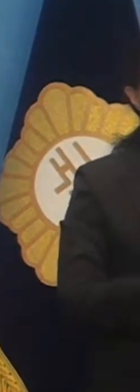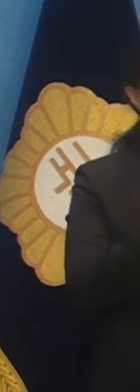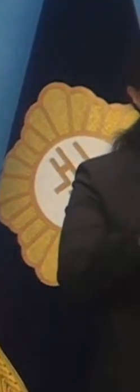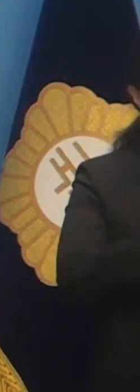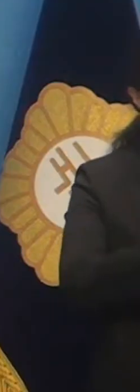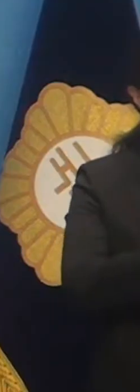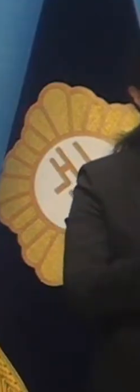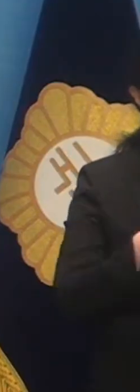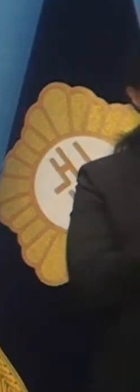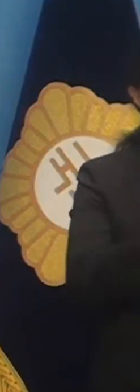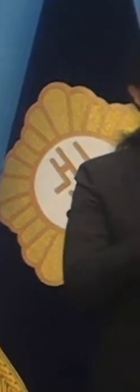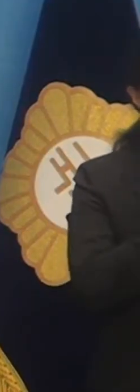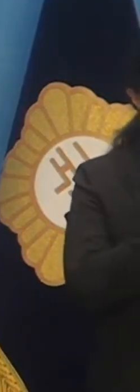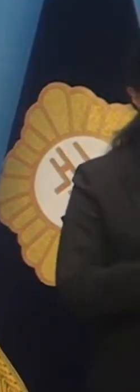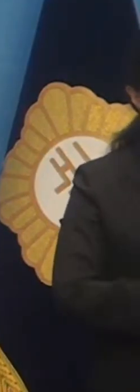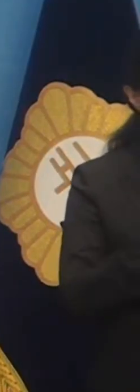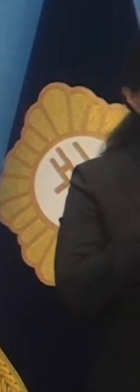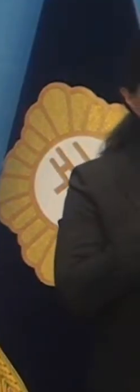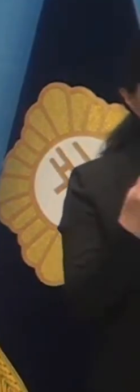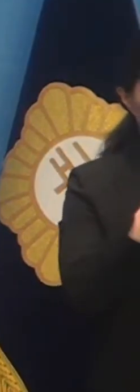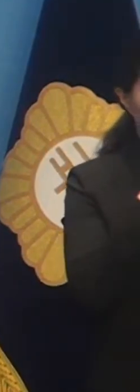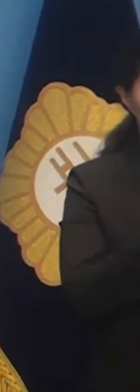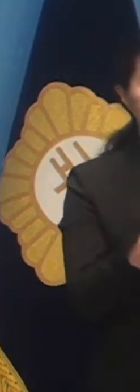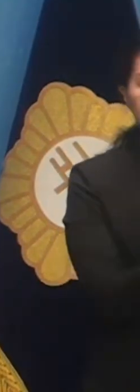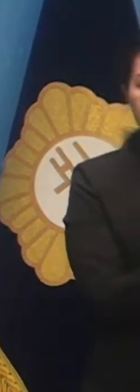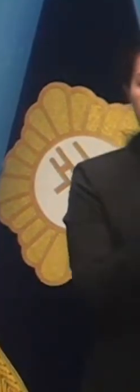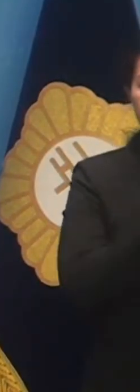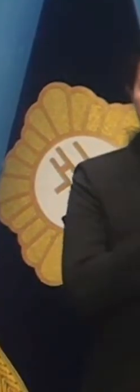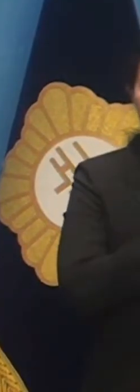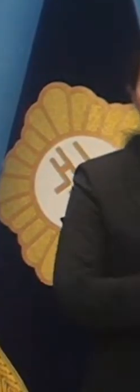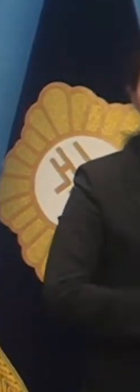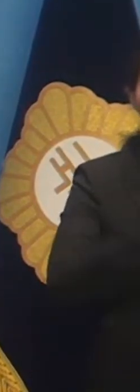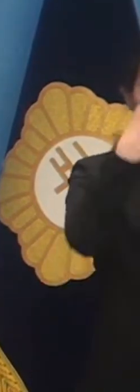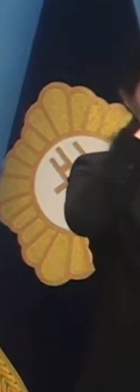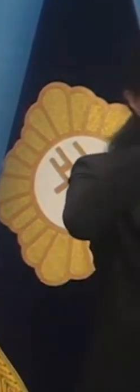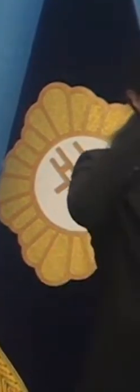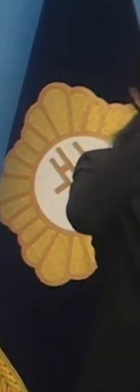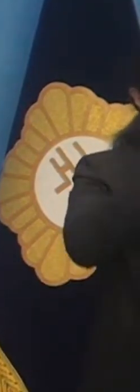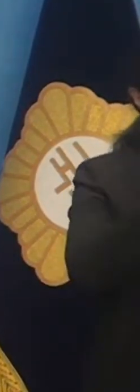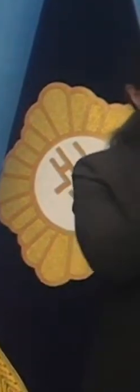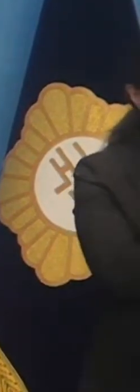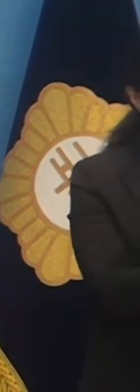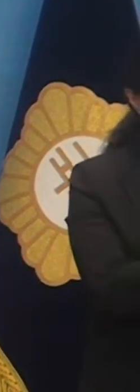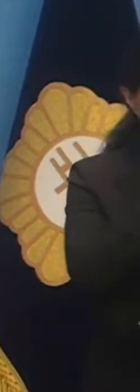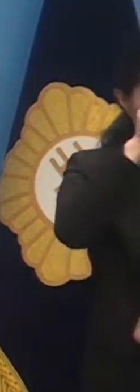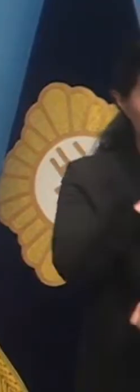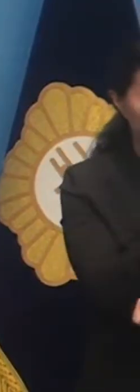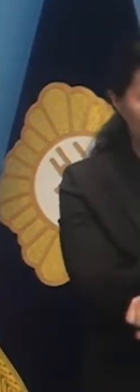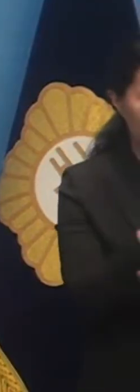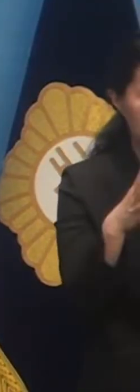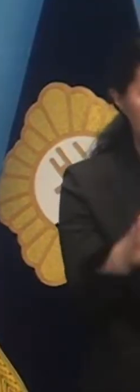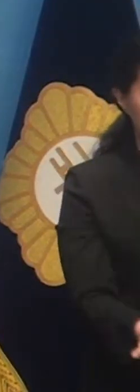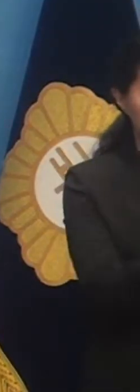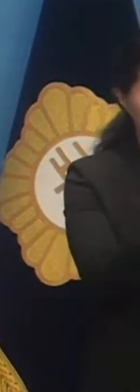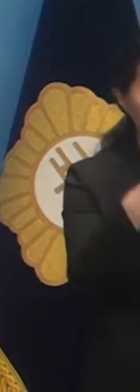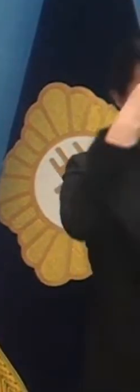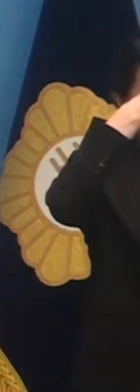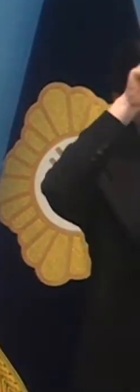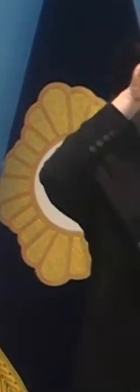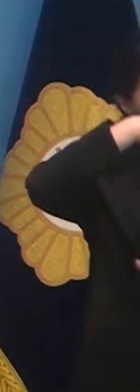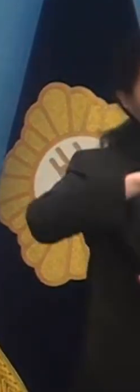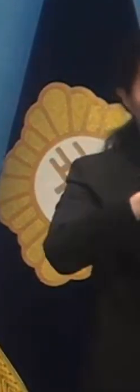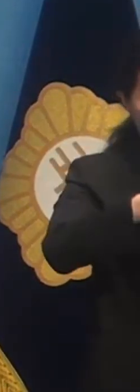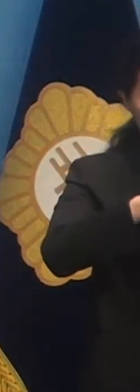저희 의원들은 저를 포함한 더불어민주당 의원들은 수사권과 기소권을 독점하고 있는 검찰청을